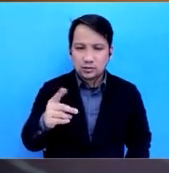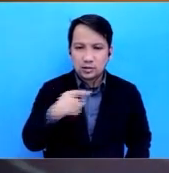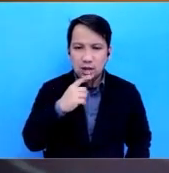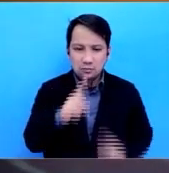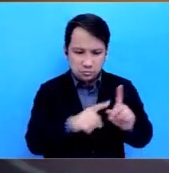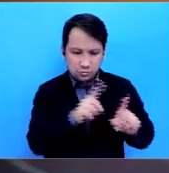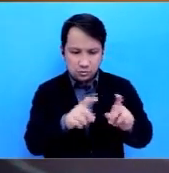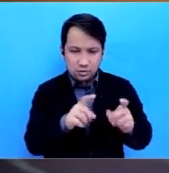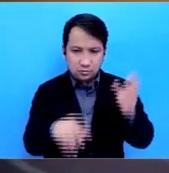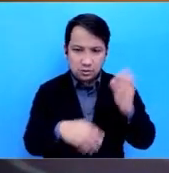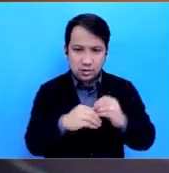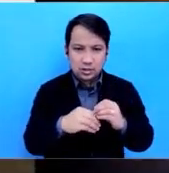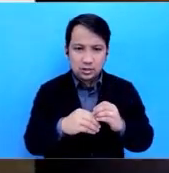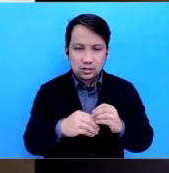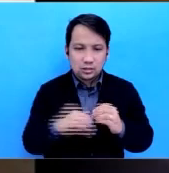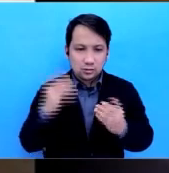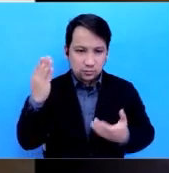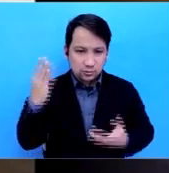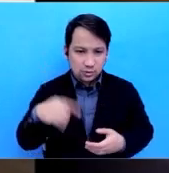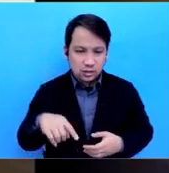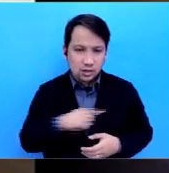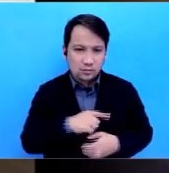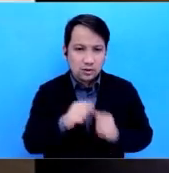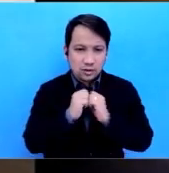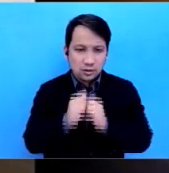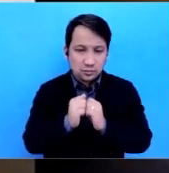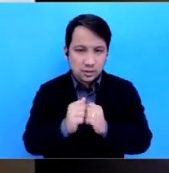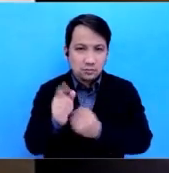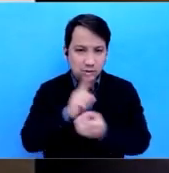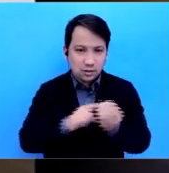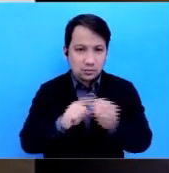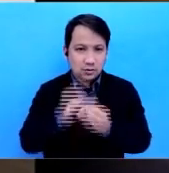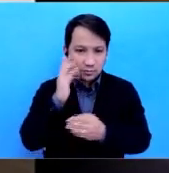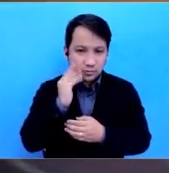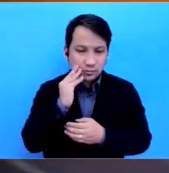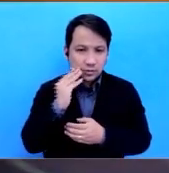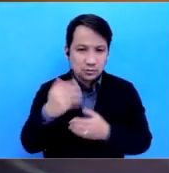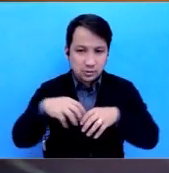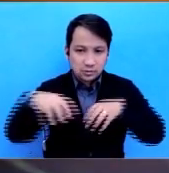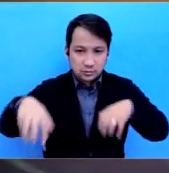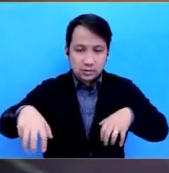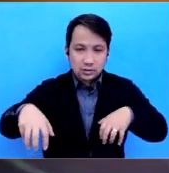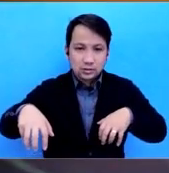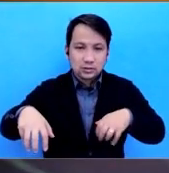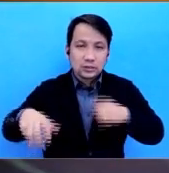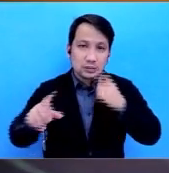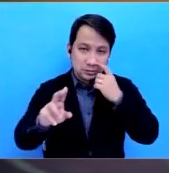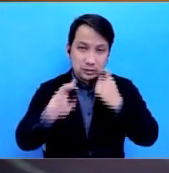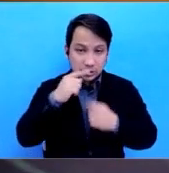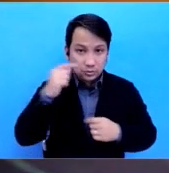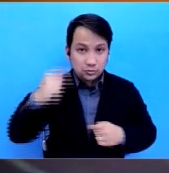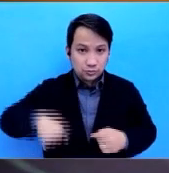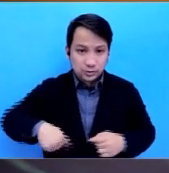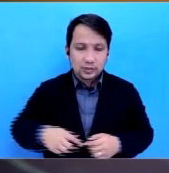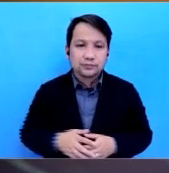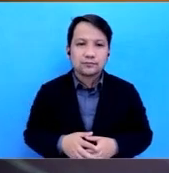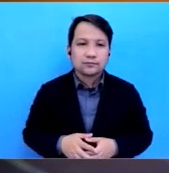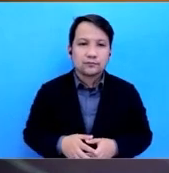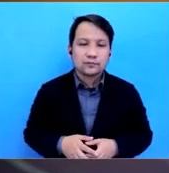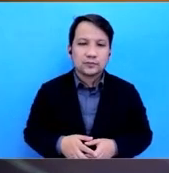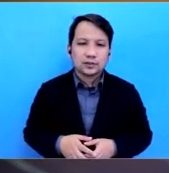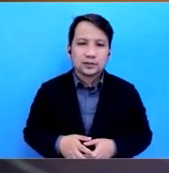ang sumalubong sa beauty queen. Kasama na rito ang pinagdaanan ng kapitbahay nilang bansa na Ukraine. I don't want to